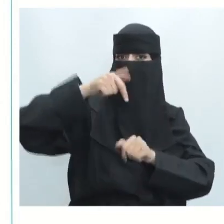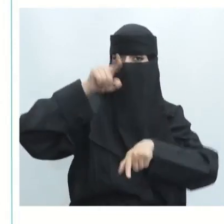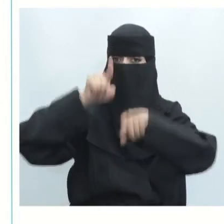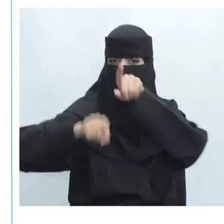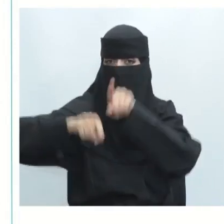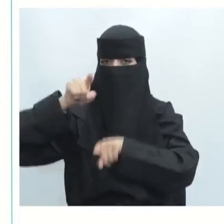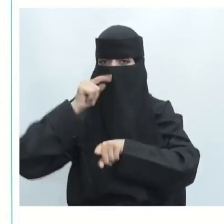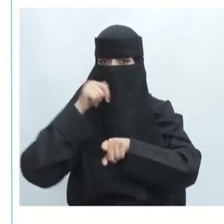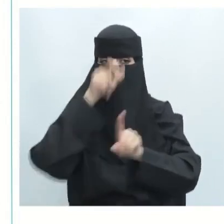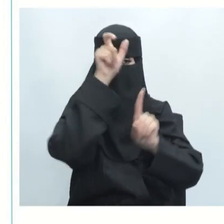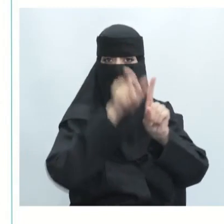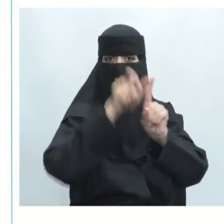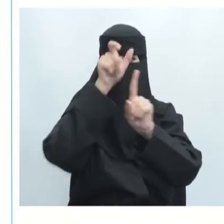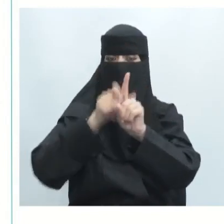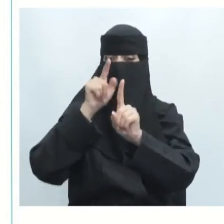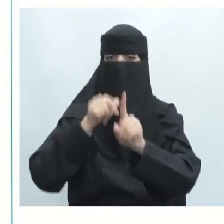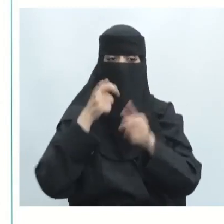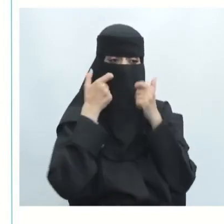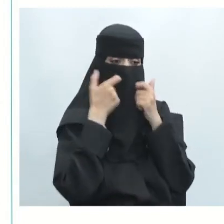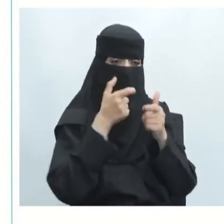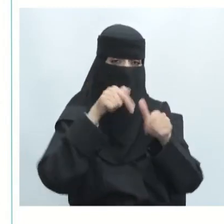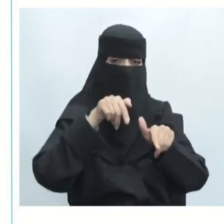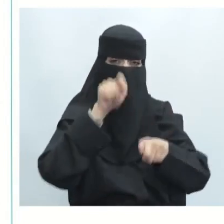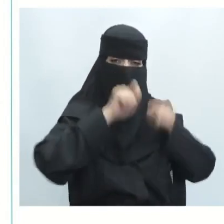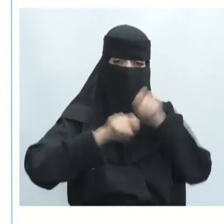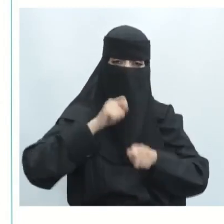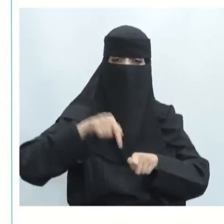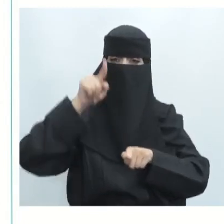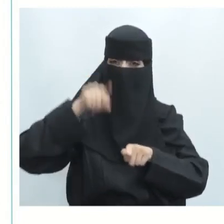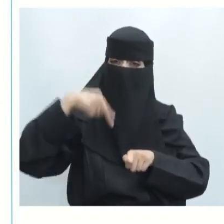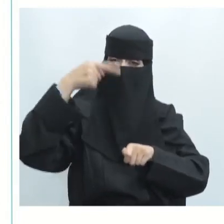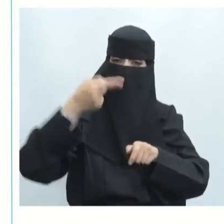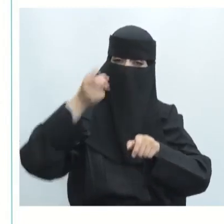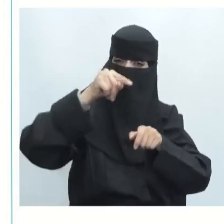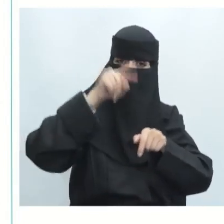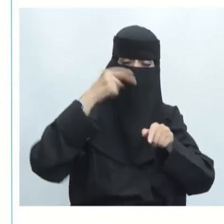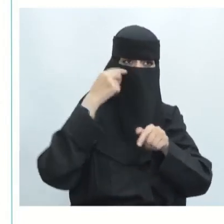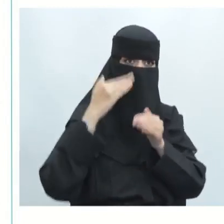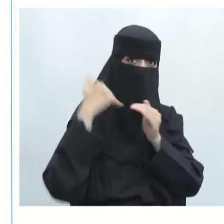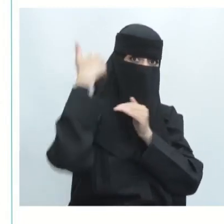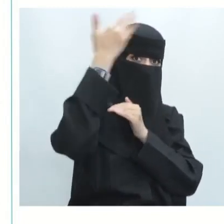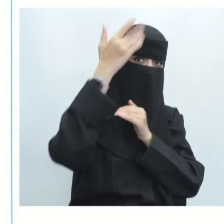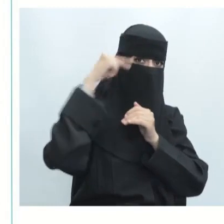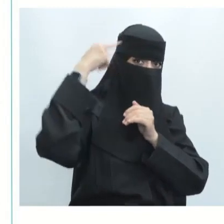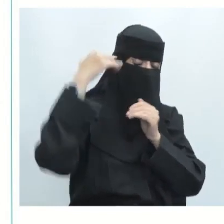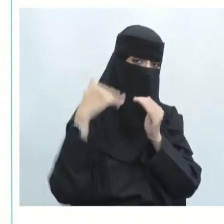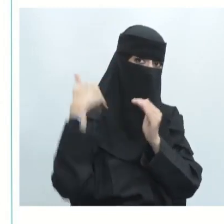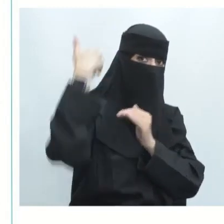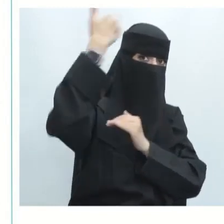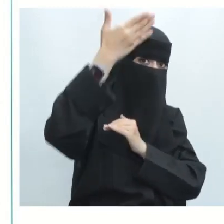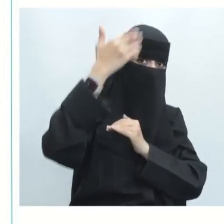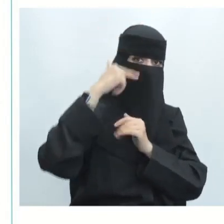باولئك الذين يركزون على العمليات كل يوم بيوم لا يكون لديه رؤيه او تفكير لما